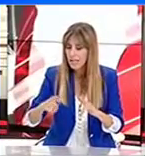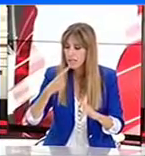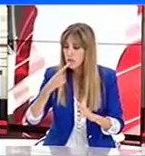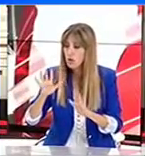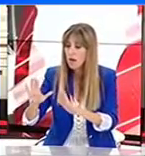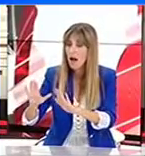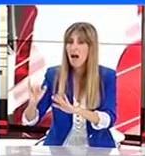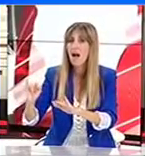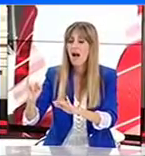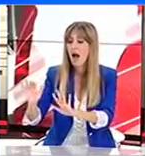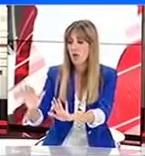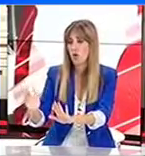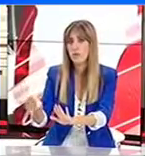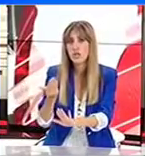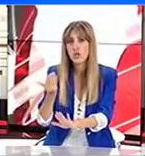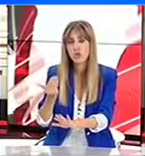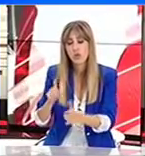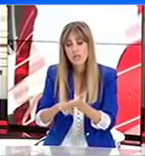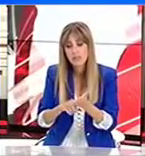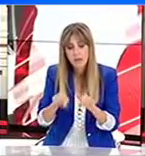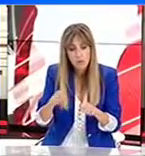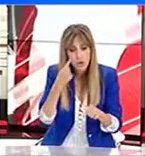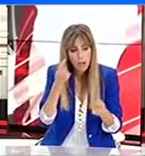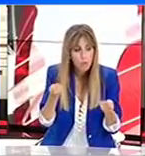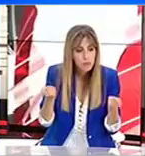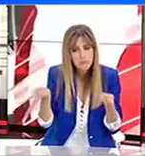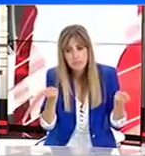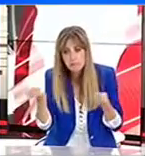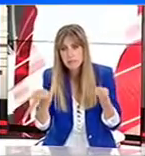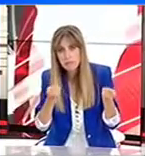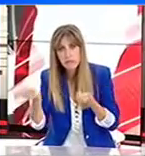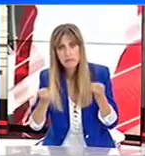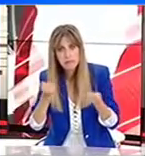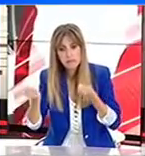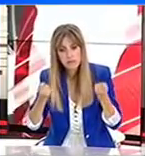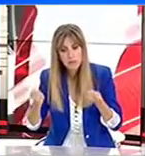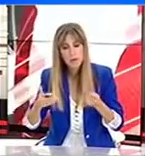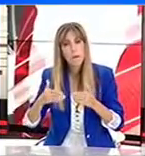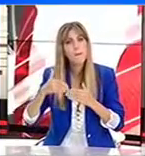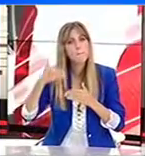κατάσταση και σωστά προχωρήσαμε και τις αλλαγές όπως προχωρήσαμε.